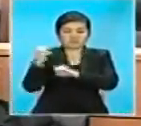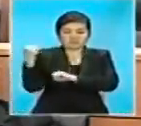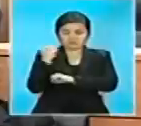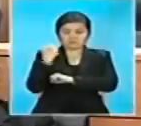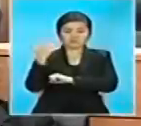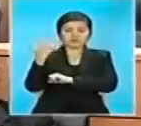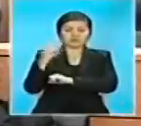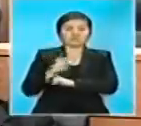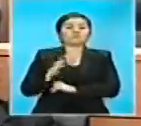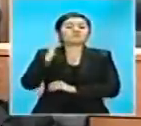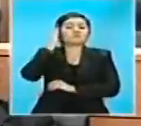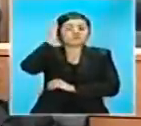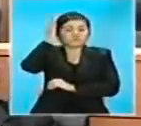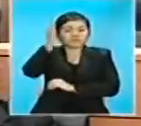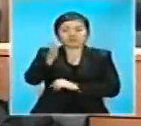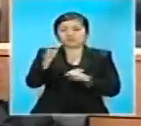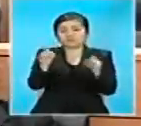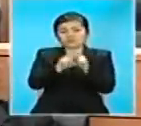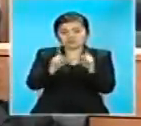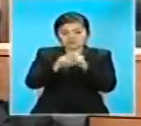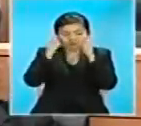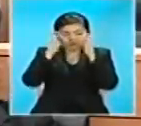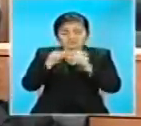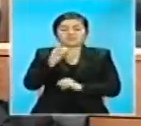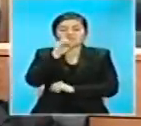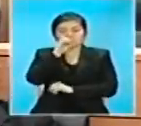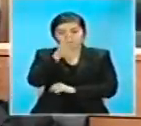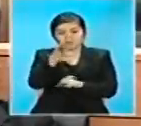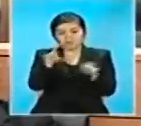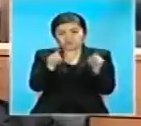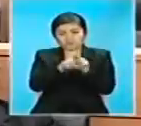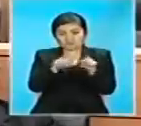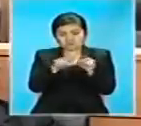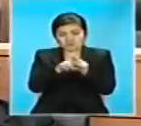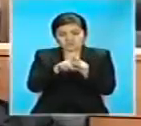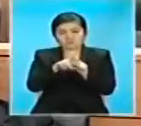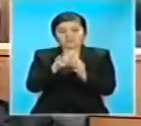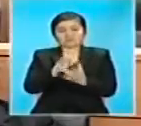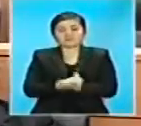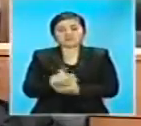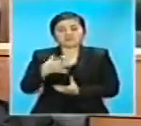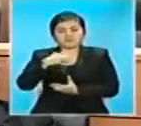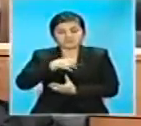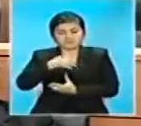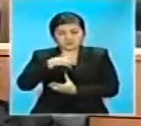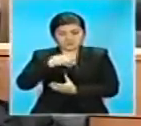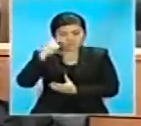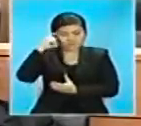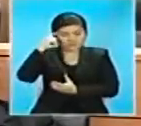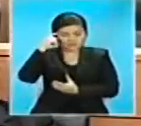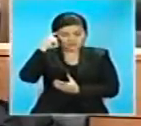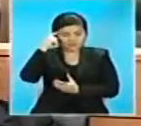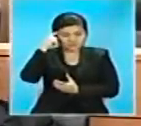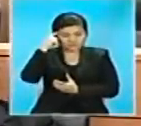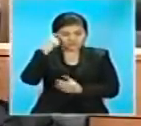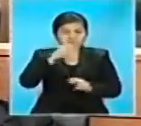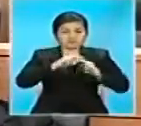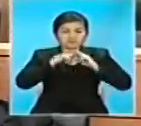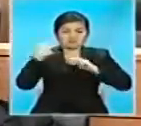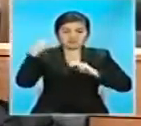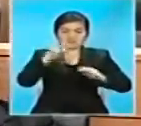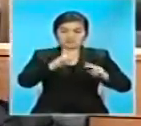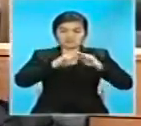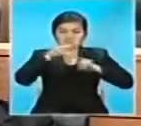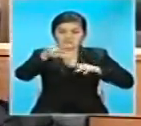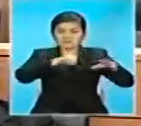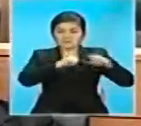ในอนาคตก็จะมีคนมาอ้างเพื่อที่จะใช้ประโยชน์ให้กับตัวเองในการที่ทำป